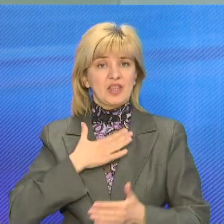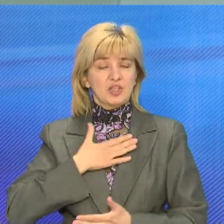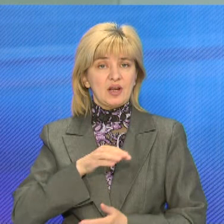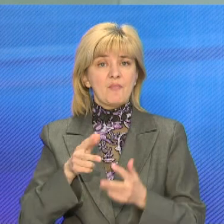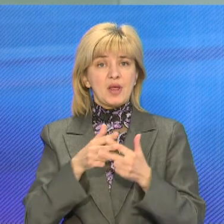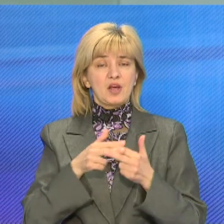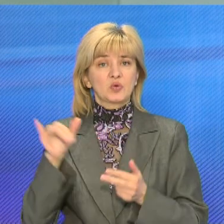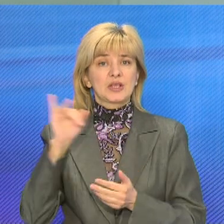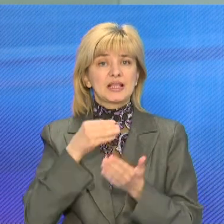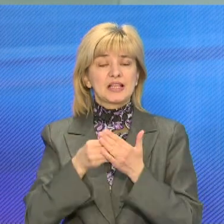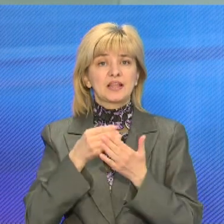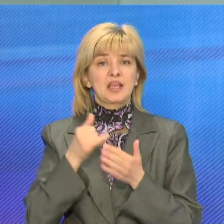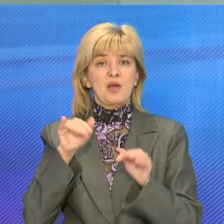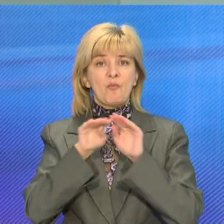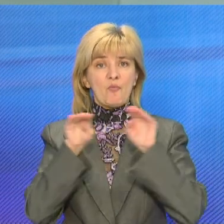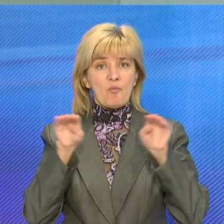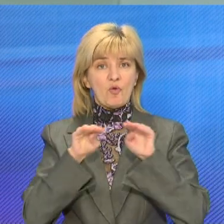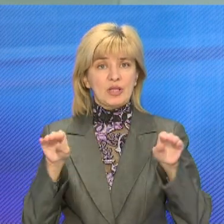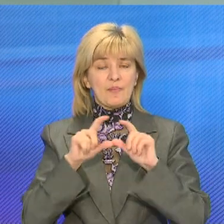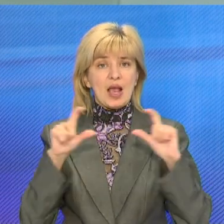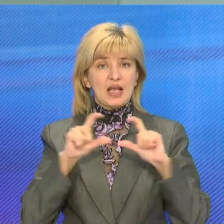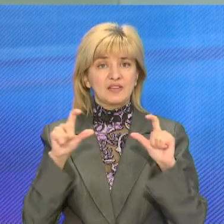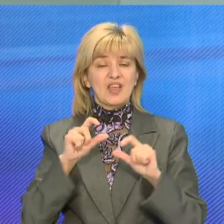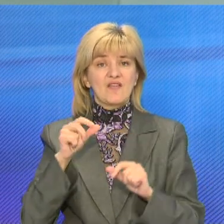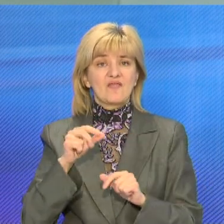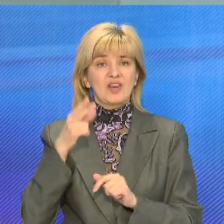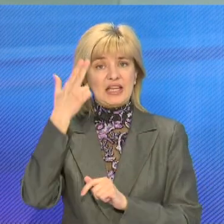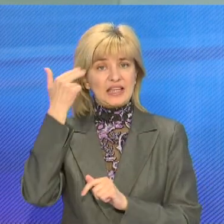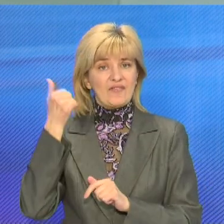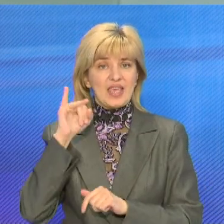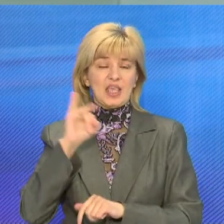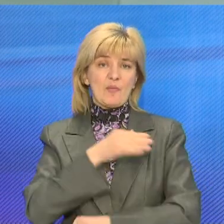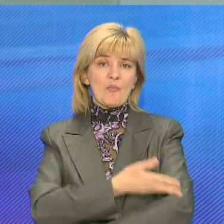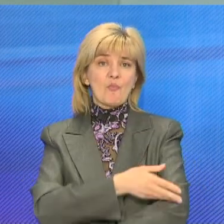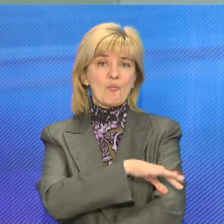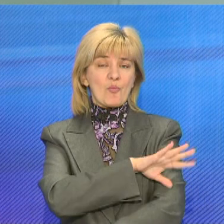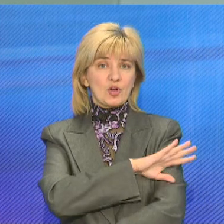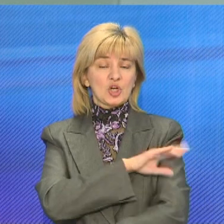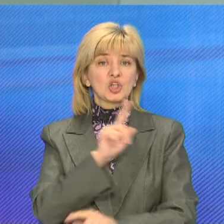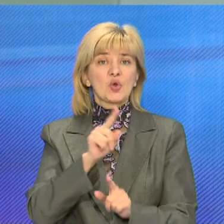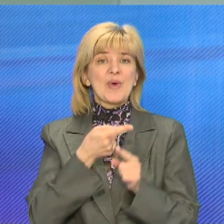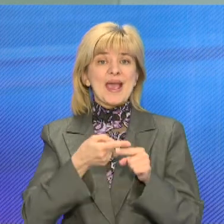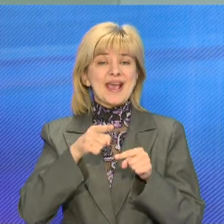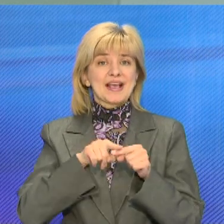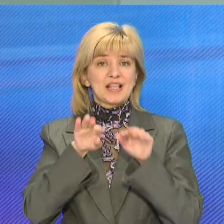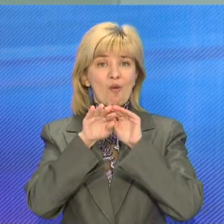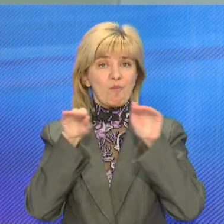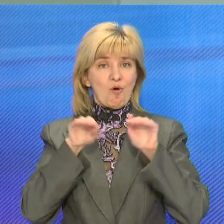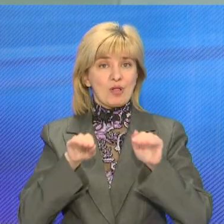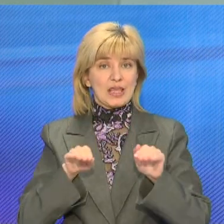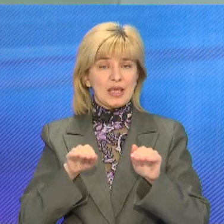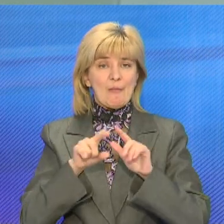и цены, и полки и прилавки магазинов в Литве и в Польше. Но чтобы эти полки и прилавки магазинов были в